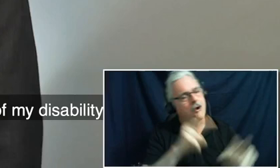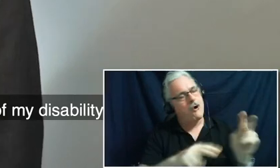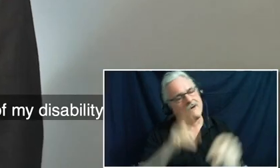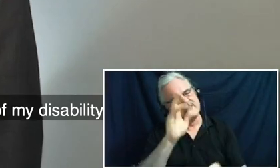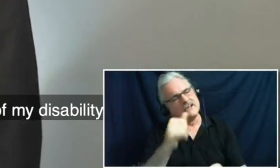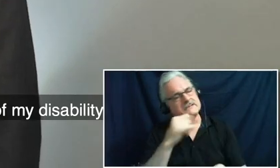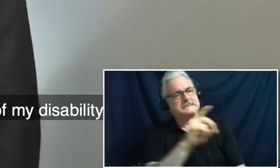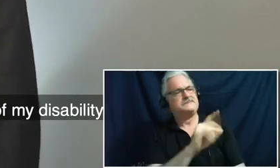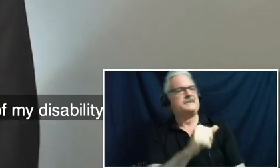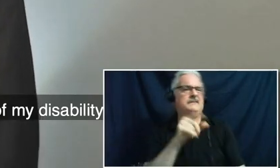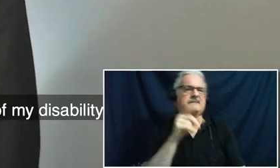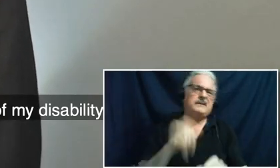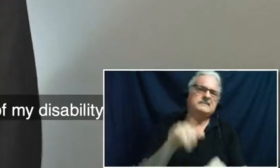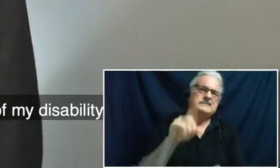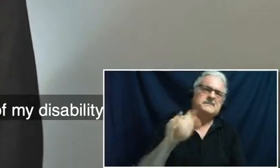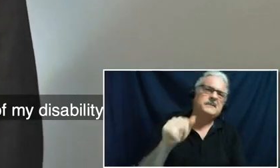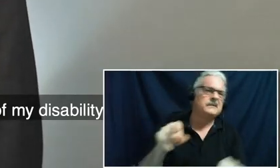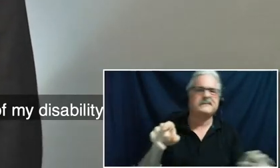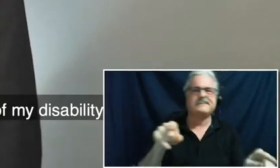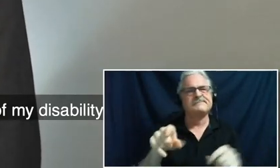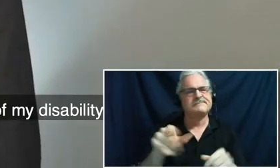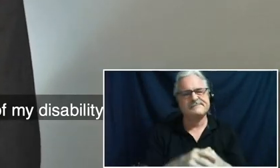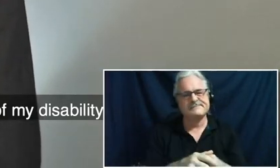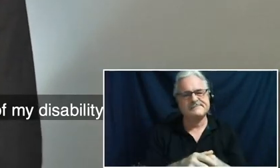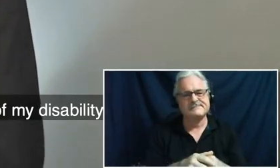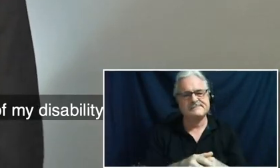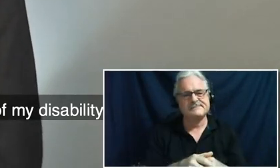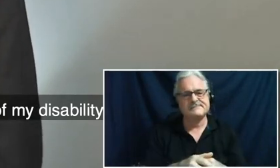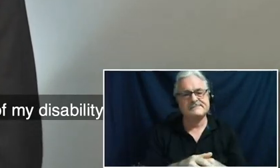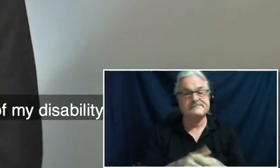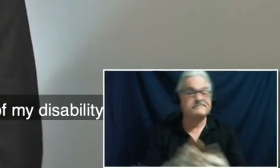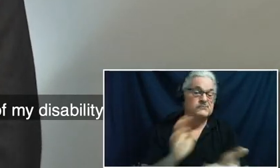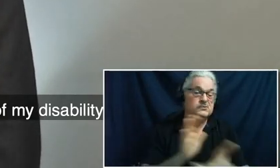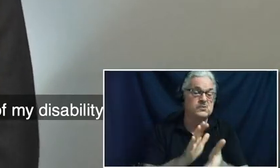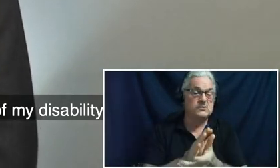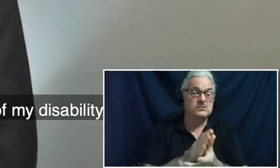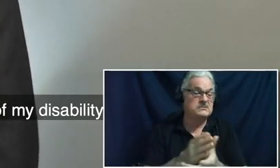Et certaines écoles ne m'ont pas accepté à cause de mon handicap.